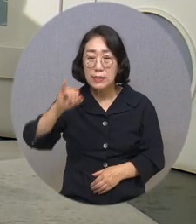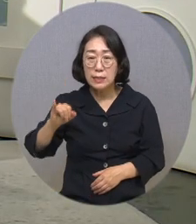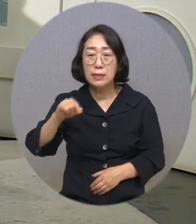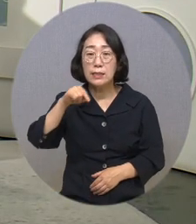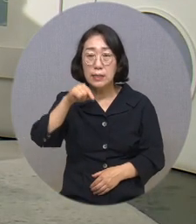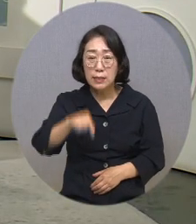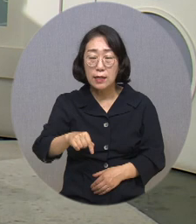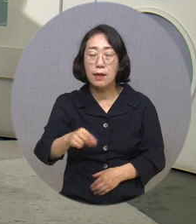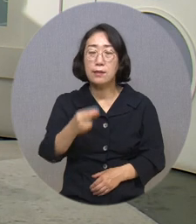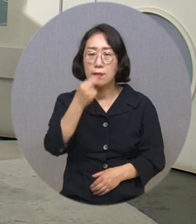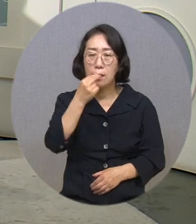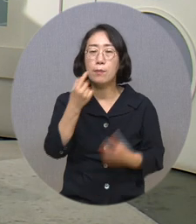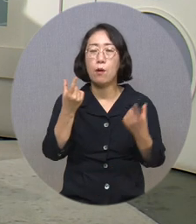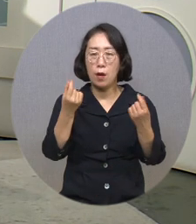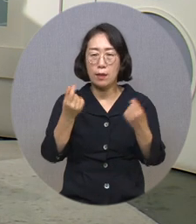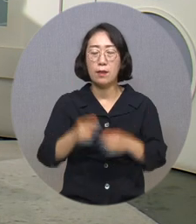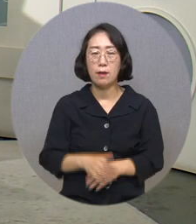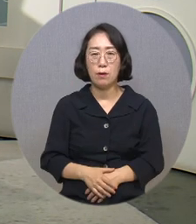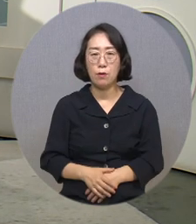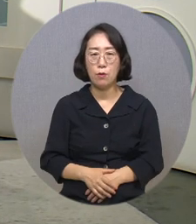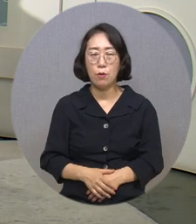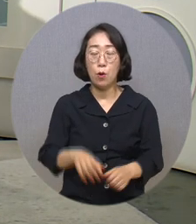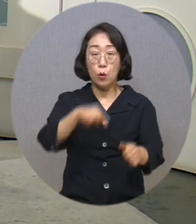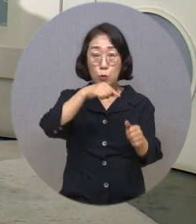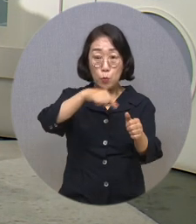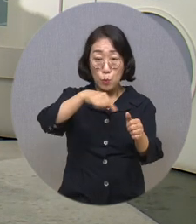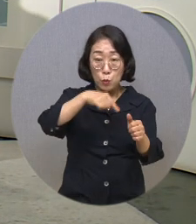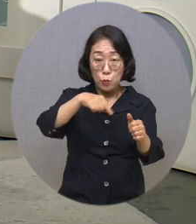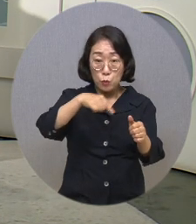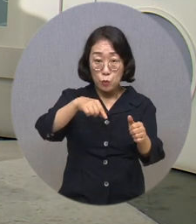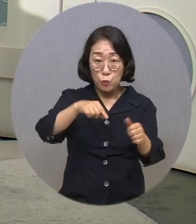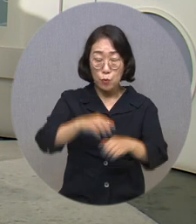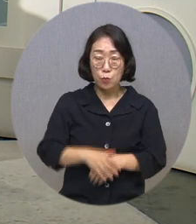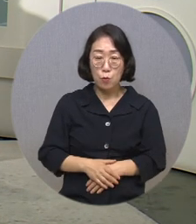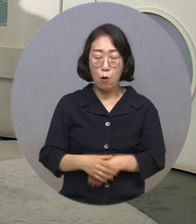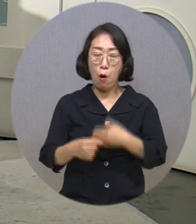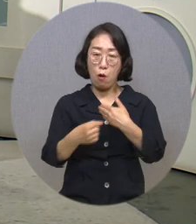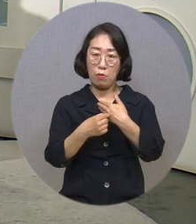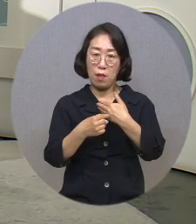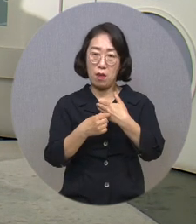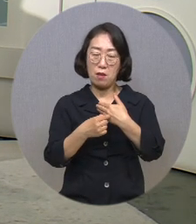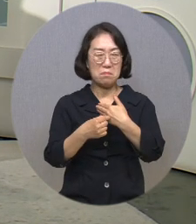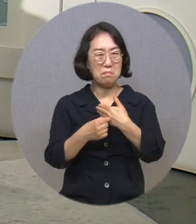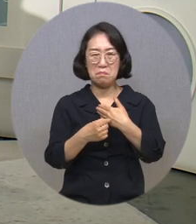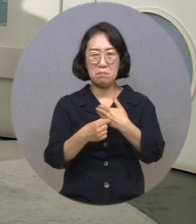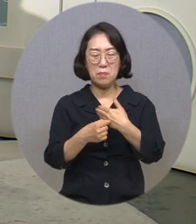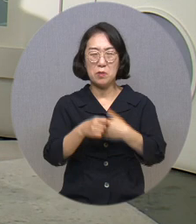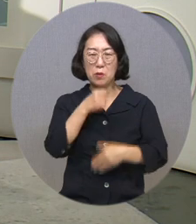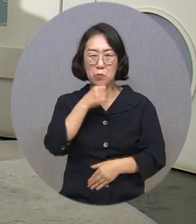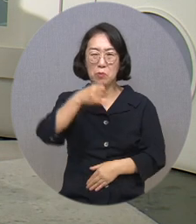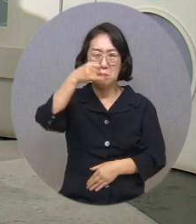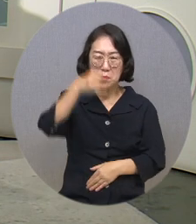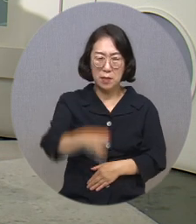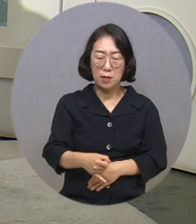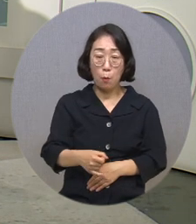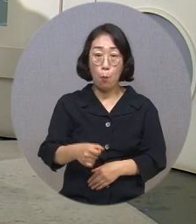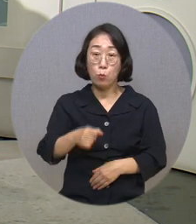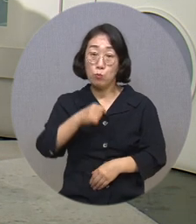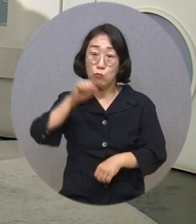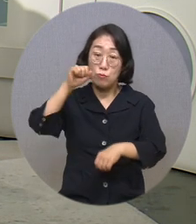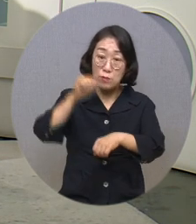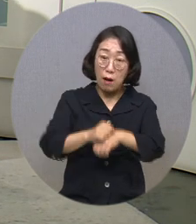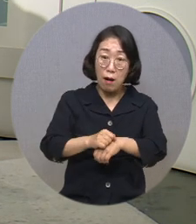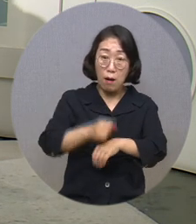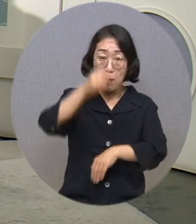생명이다. 저는 교육을 이 우리가 학생이 껍질 보고 얘 8등급이다, 뭐 몇 등급, 1등급이다. 우리가